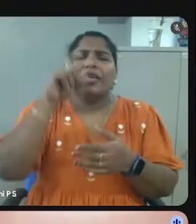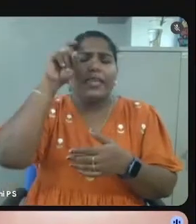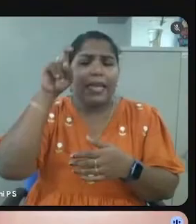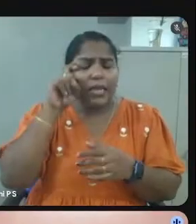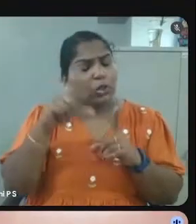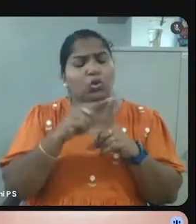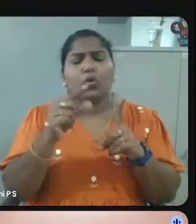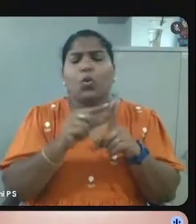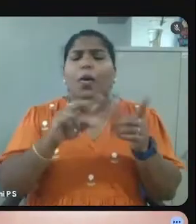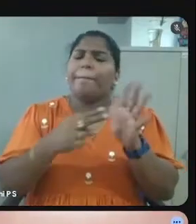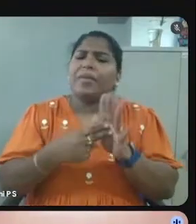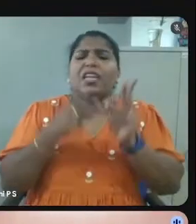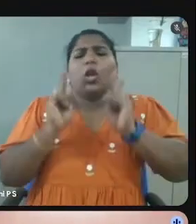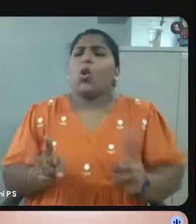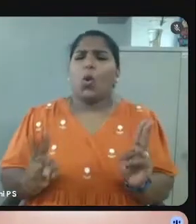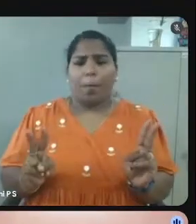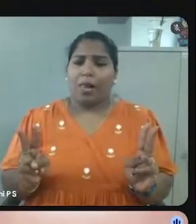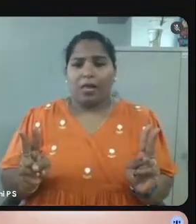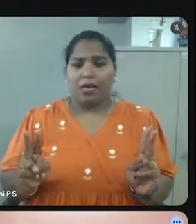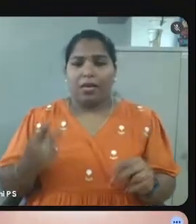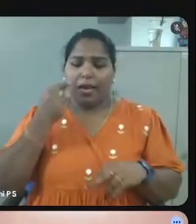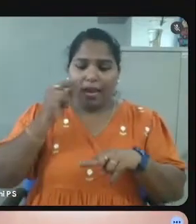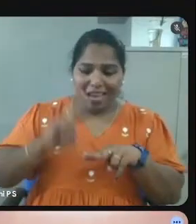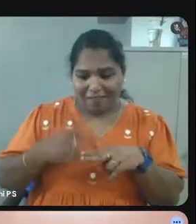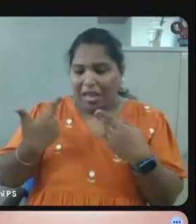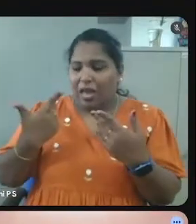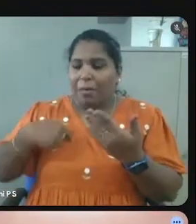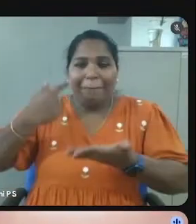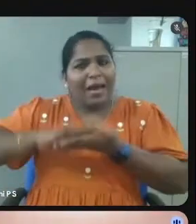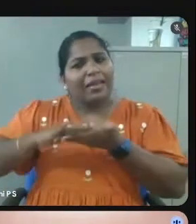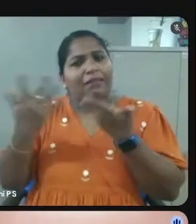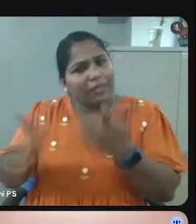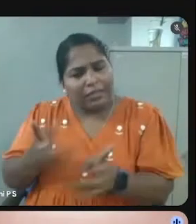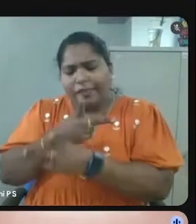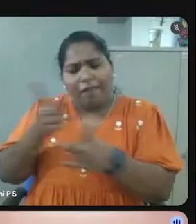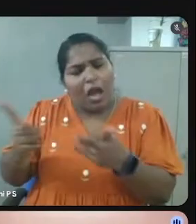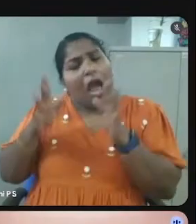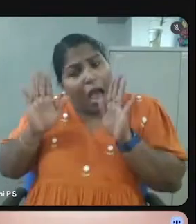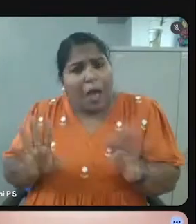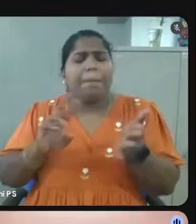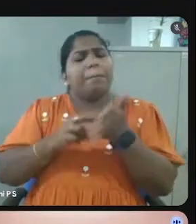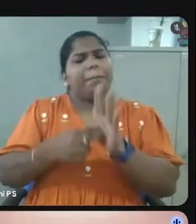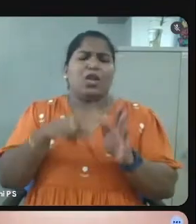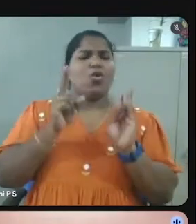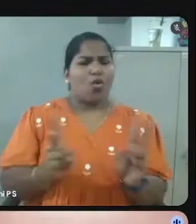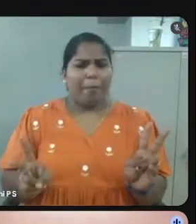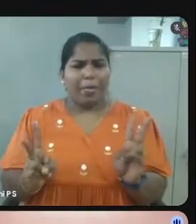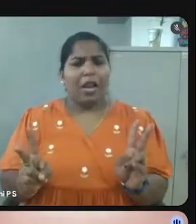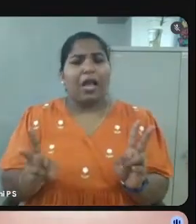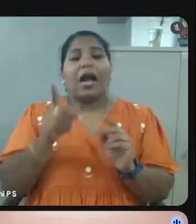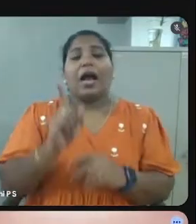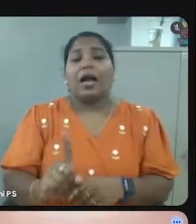ആണ്. അതാണ് ഓക്യുപേഷണൽ തെറപ്പിസ്റ്റ് പറയുന്നത്. ഇത് സെക്ഷുവൽ ആക്ടിവിറ്റി ഉള്ളവർക്ക് ക്ലയന്റ്